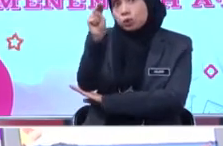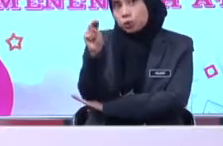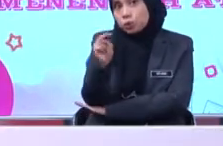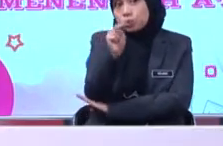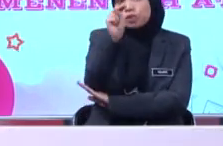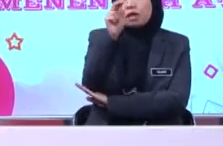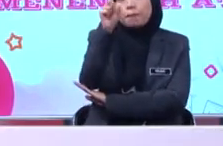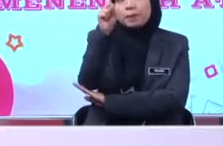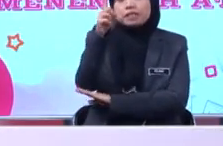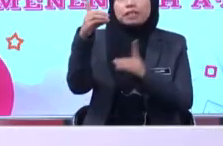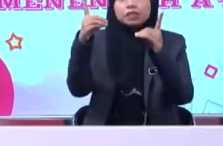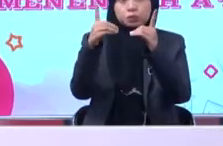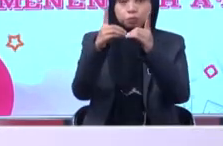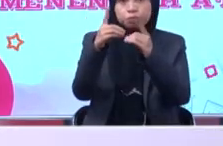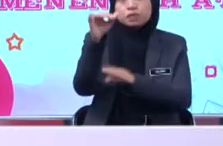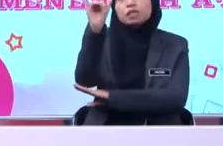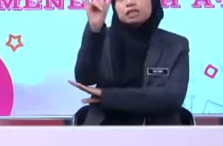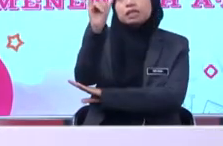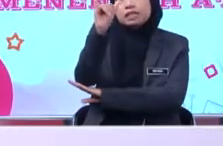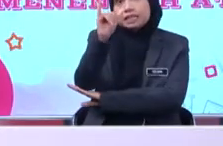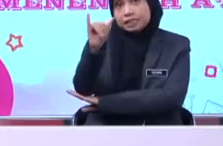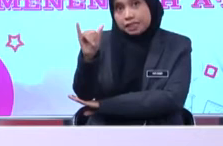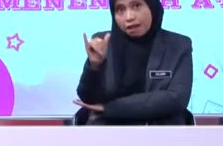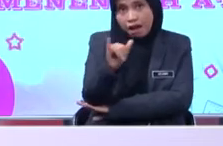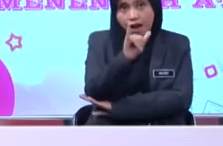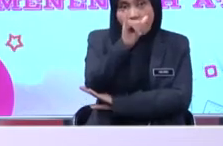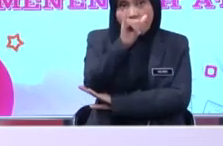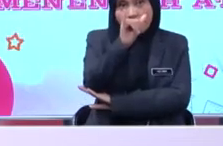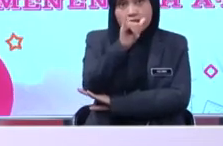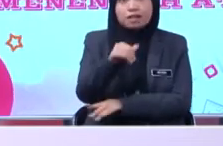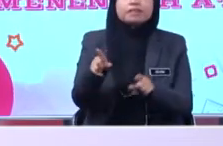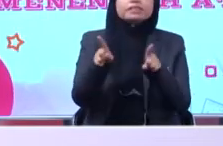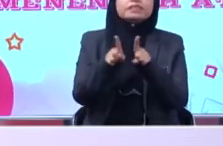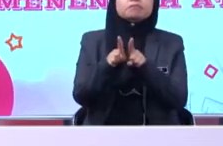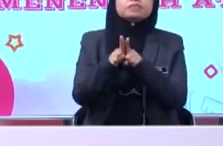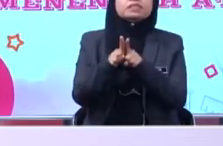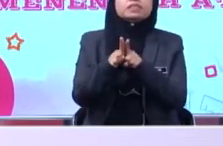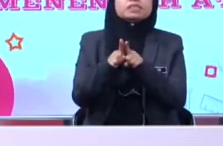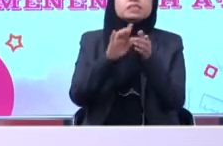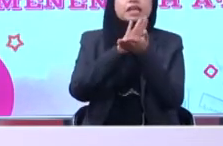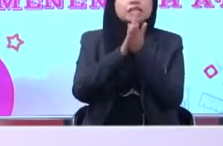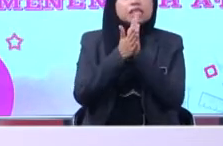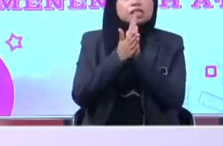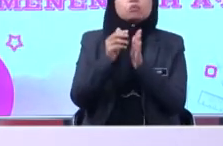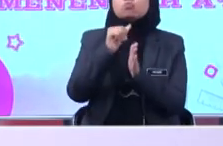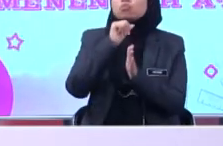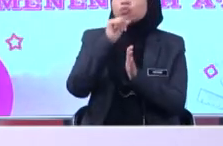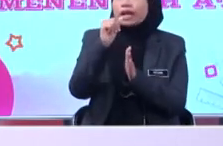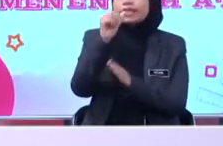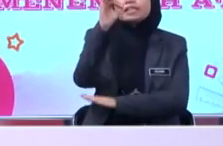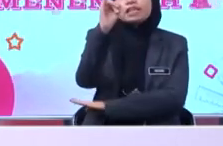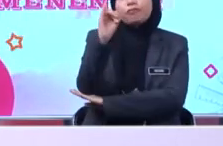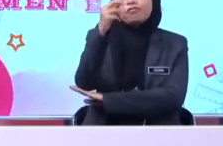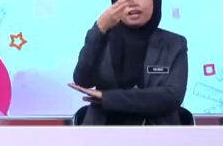dengan ya sama juga dengan potongan yakni dia bukan termasuk dalam huruf ikhfa